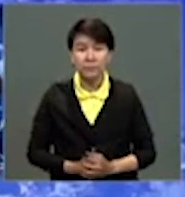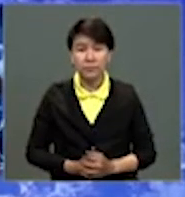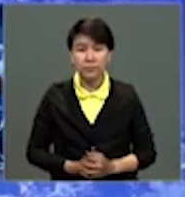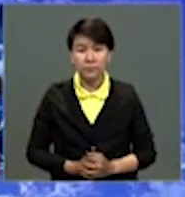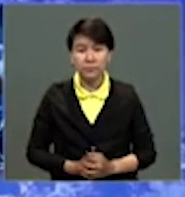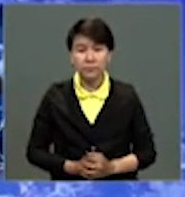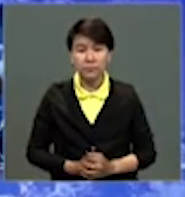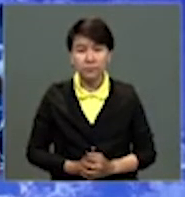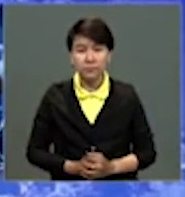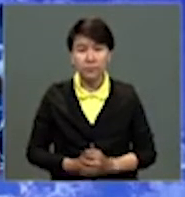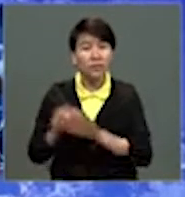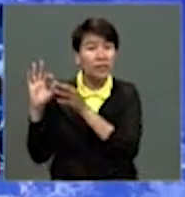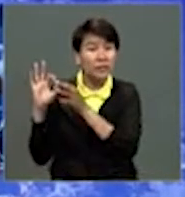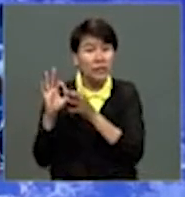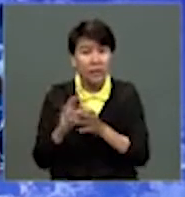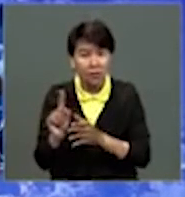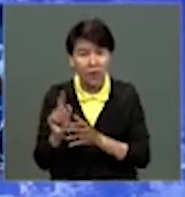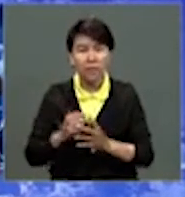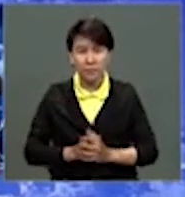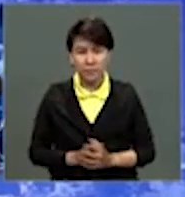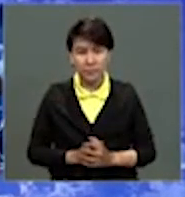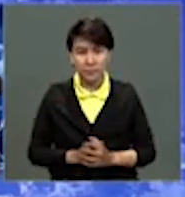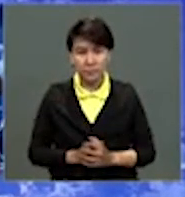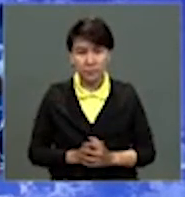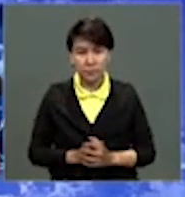ถ้าไม่จำเป็นและก็จะต้องอ่าเรียกว่าแต่ว่าเขาจะต้องมีการสังเกตอาการตัวเองนะครับแล้วก็จัดการในเรื่องของหลังจากเดินทางเสร็จนะครับก็จะต้องไปที่ว่าต้องแจ้งกลับกับหน่วยงานต่างๆตลอดเวลามีระบบของการเช็คแอปเรื่องของสุขภาพของทั้งทุกกลุ่มที่ว่าพอกลับไปแล้วนะครับเจ้าหญิงเราถูกถูกเช็คตลอดเหมือนกันนะครับนี่คือความมั่นใจในระบบสาสุขไทยครับค่ะอีกหนึ่งประเด็นคำถามหาเรื่องของการเปิดให้กลุ่มเมจิเคิลand wellness Programเนี่ยเข้ามารักษาพยาบาลในประเทศไทยซึ่งเราจะเริ่มนำร่องในพื้นที่ของโรงพยาบาลเอกชนเกาะนั้นก็เลยมีคำถามมาว่าเราเปิดให้โรงพยาบาลเอกชนเนี่ยรับต่างชาติกลุ่มนี้เป็นการเอื้อให้กับภาคเอกชนหรือเปล่าคะก็ถ้าจะถามว่าให้ภาคเอกชนไหมก็ต้องตอบว่าเพื่อครับ